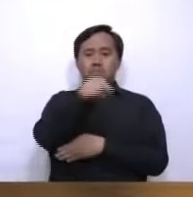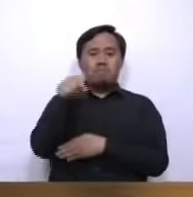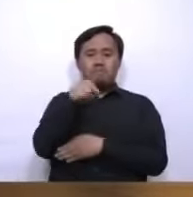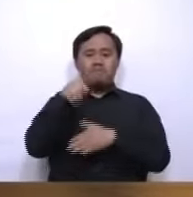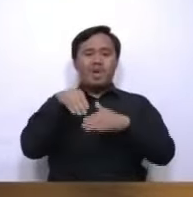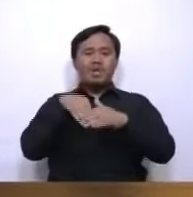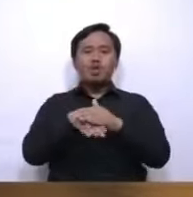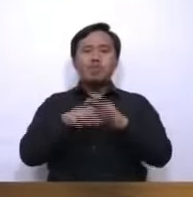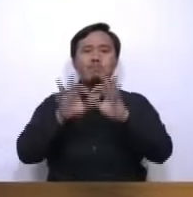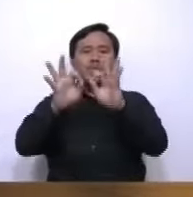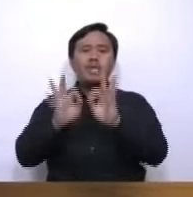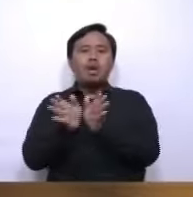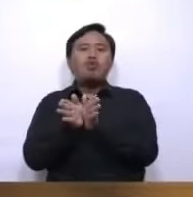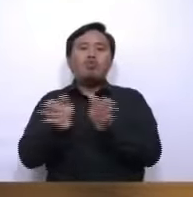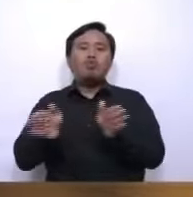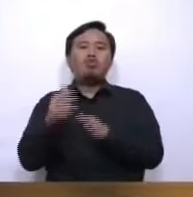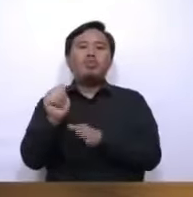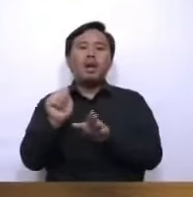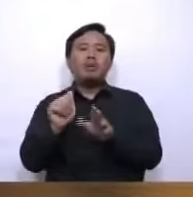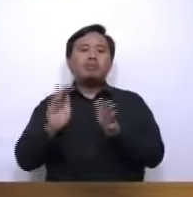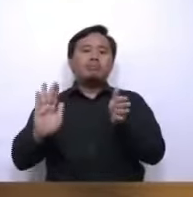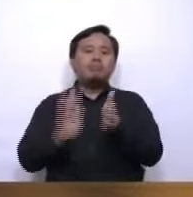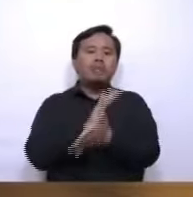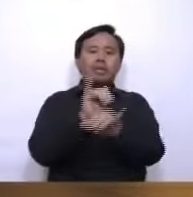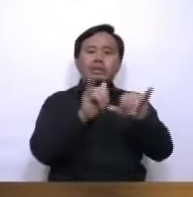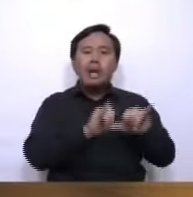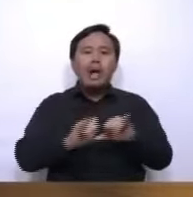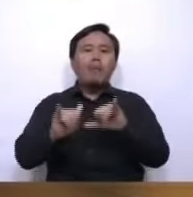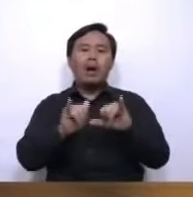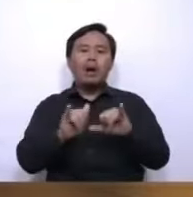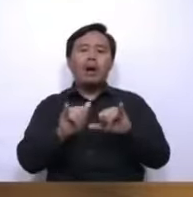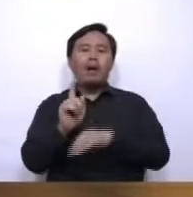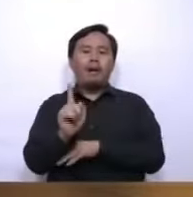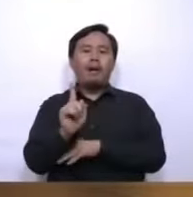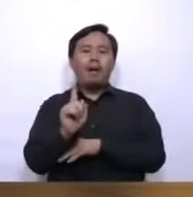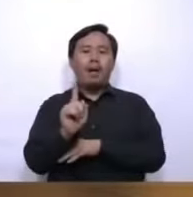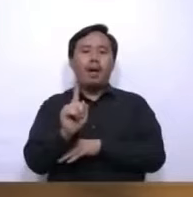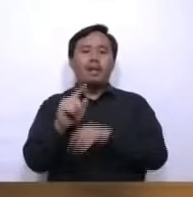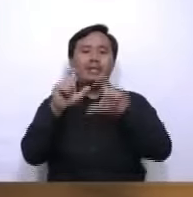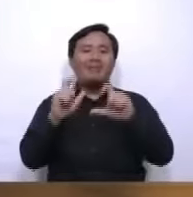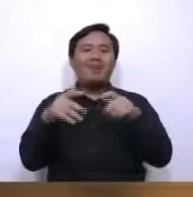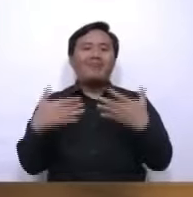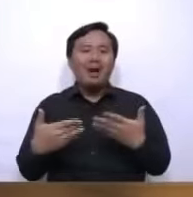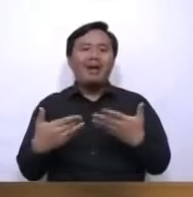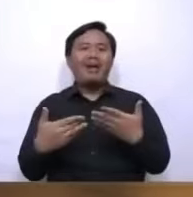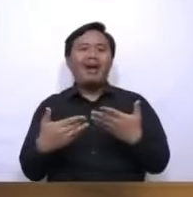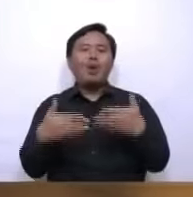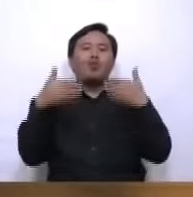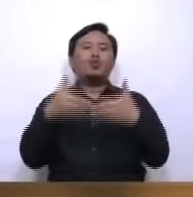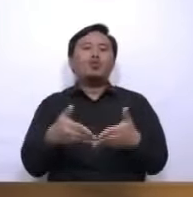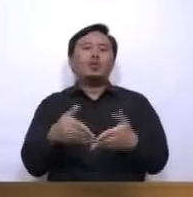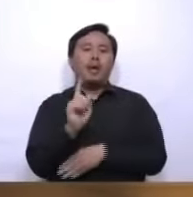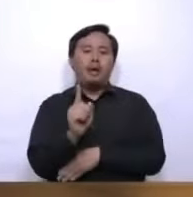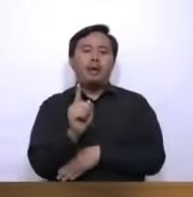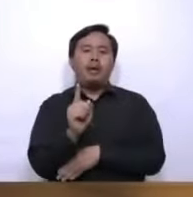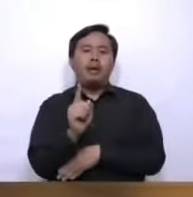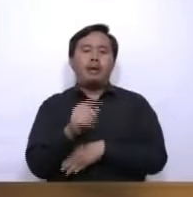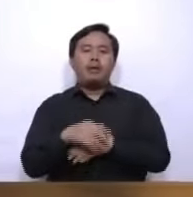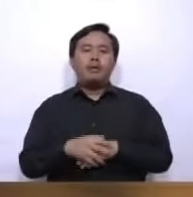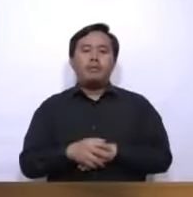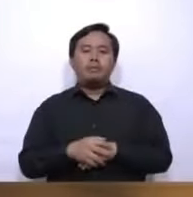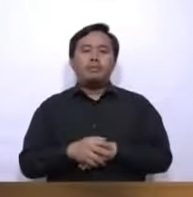pendidikan umum sehingga mereka mempunyai kesempatan yang sama dengan belajar sama, tentu dengan cara-cara penanganan yang khusus. Dengan